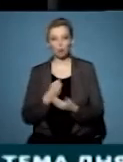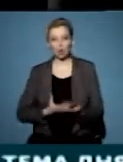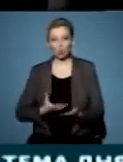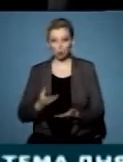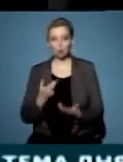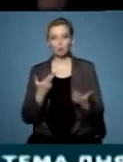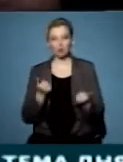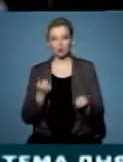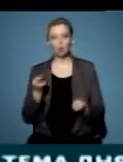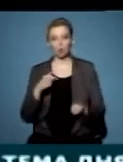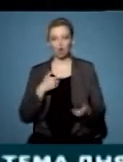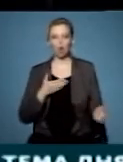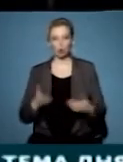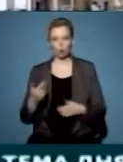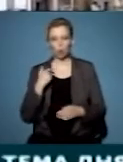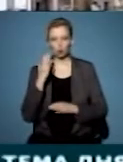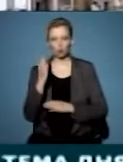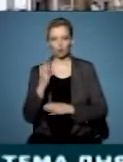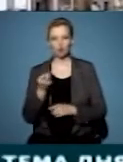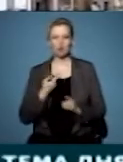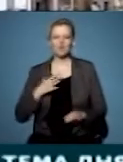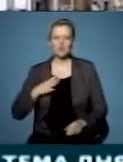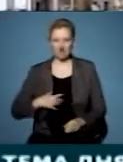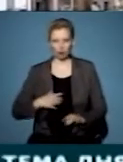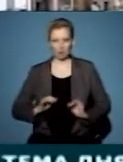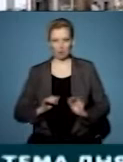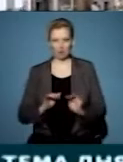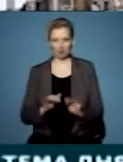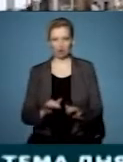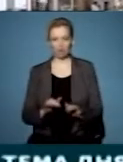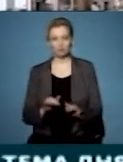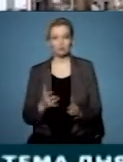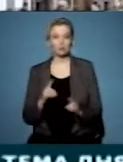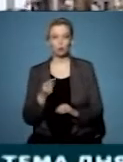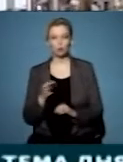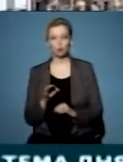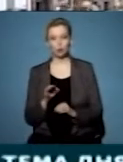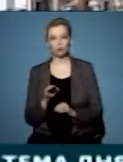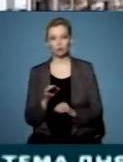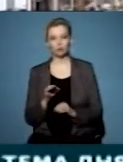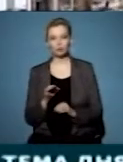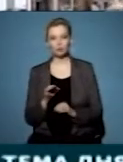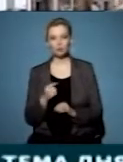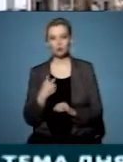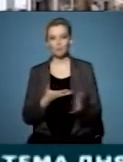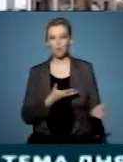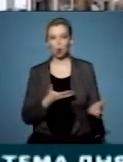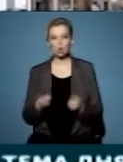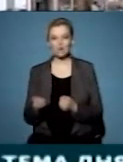платимо, тоді я готова голосувати. Це вимушена міра, тому що ми отримали